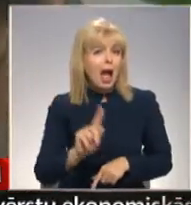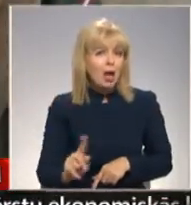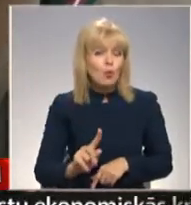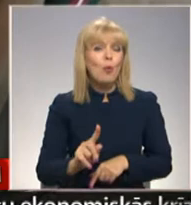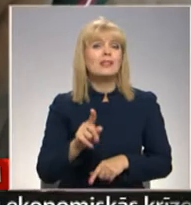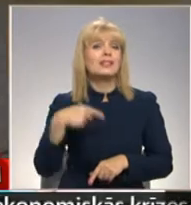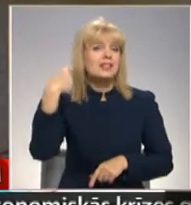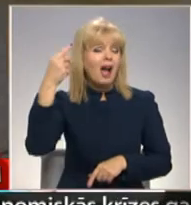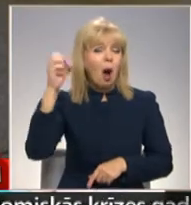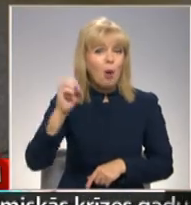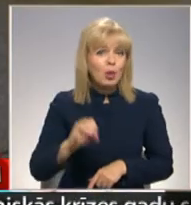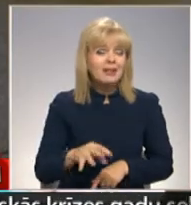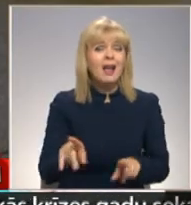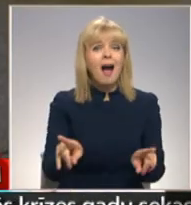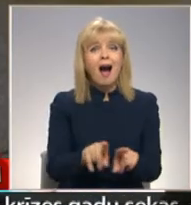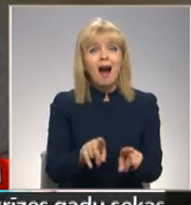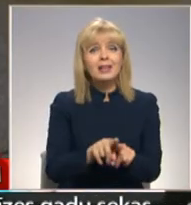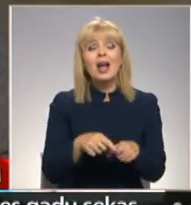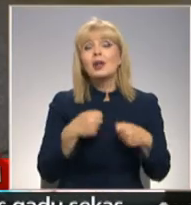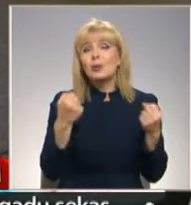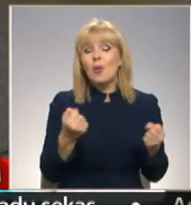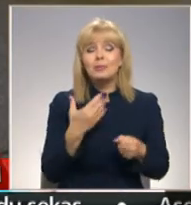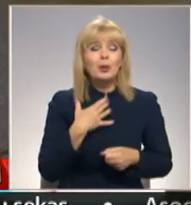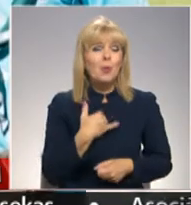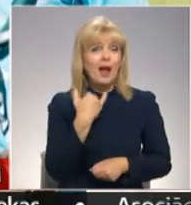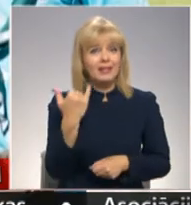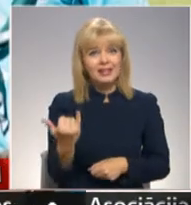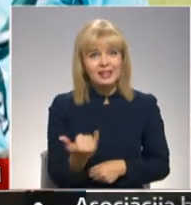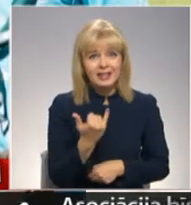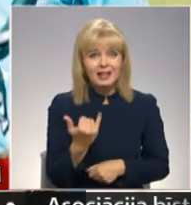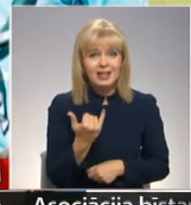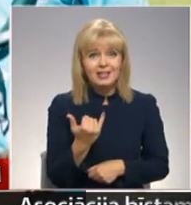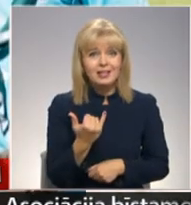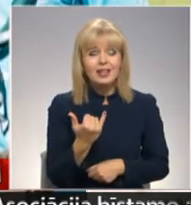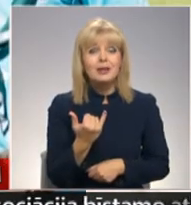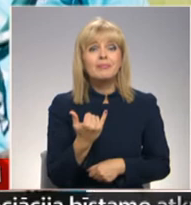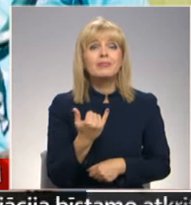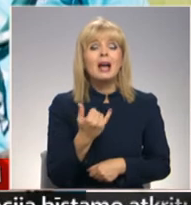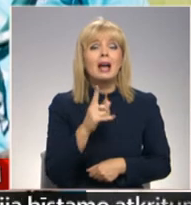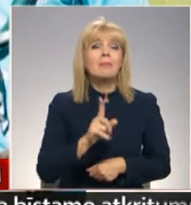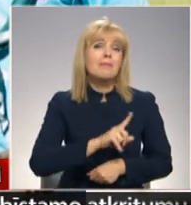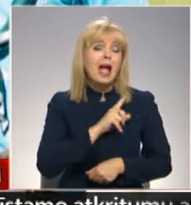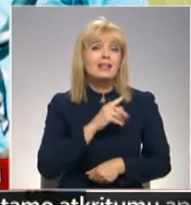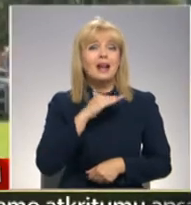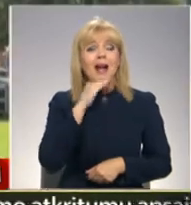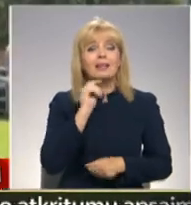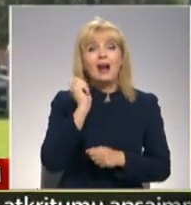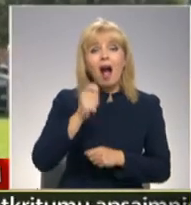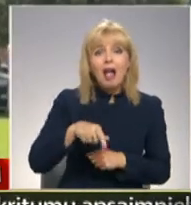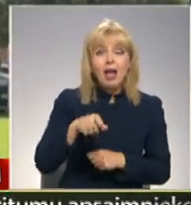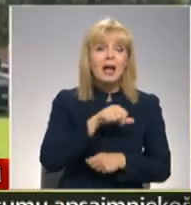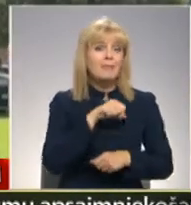te saulīti. Arī nodarbības ļoti daudz interesants bija, teiksim, kalējas rādījuma meistarklases savējo un varēja arī